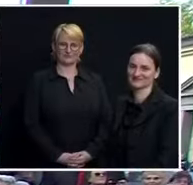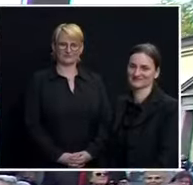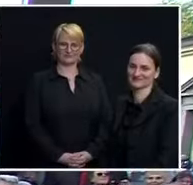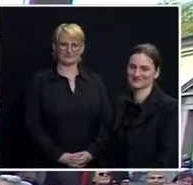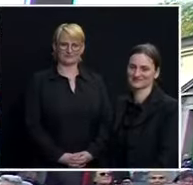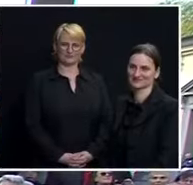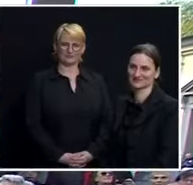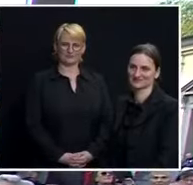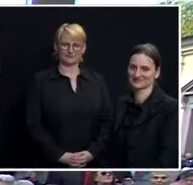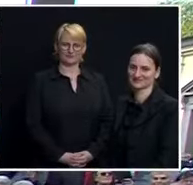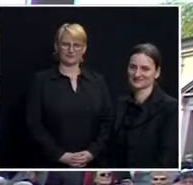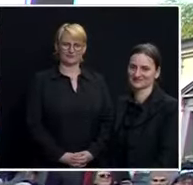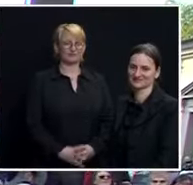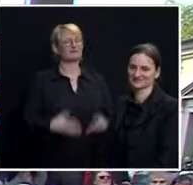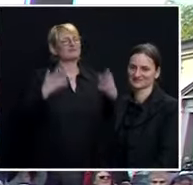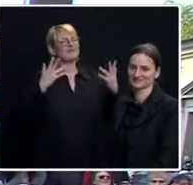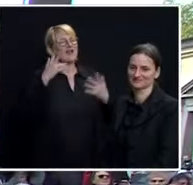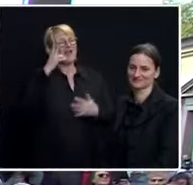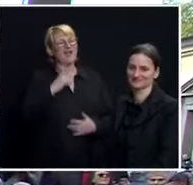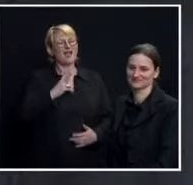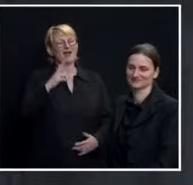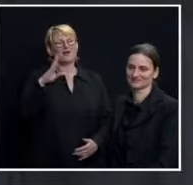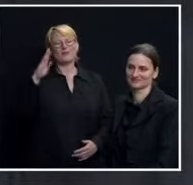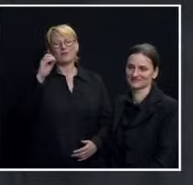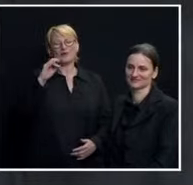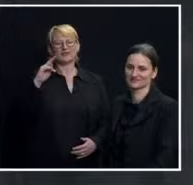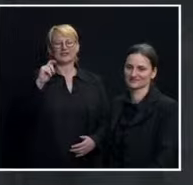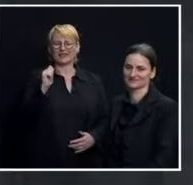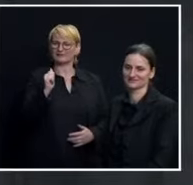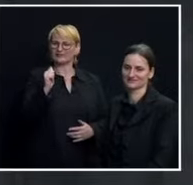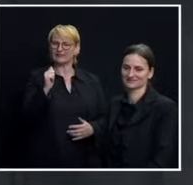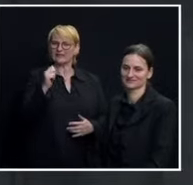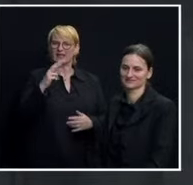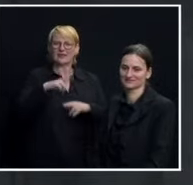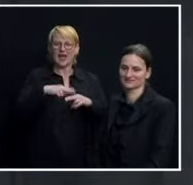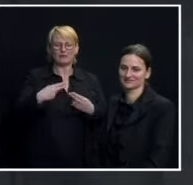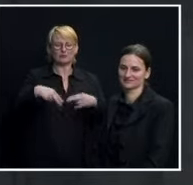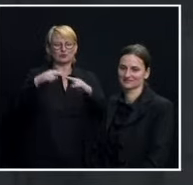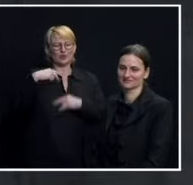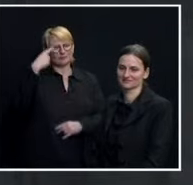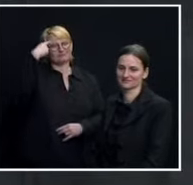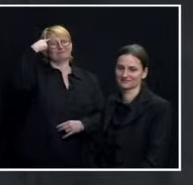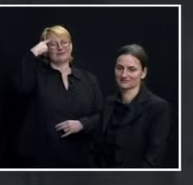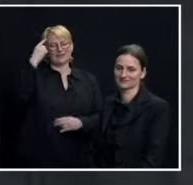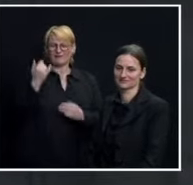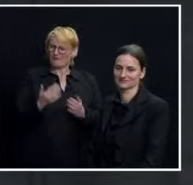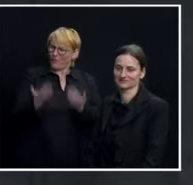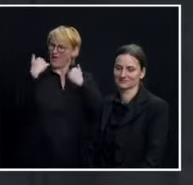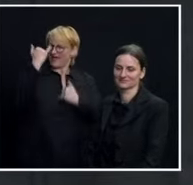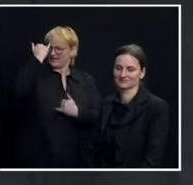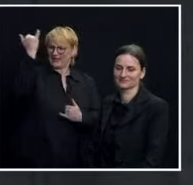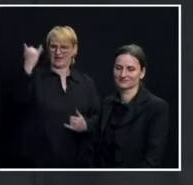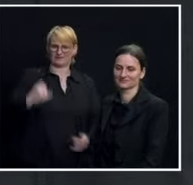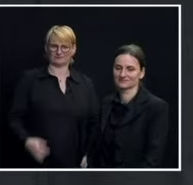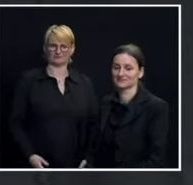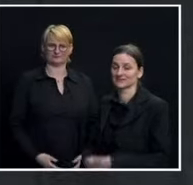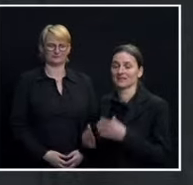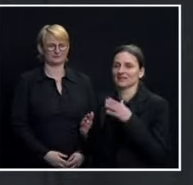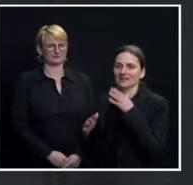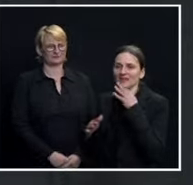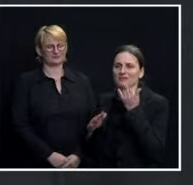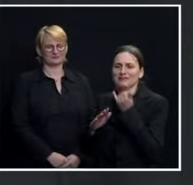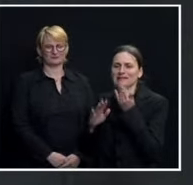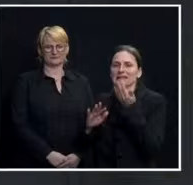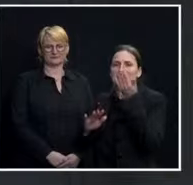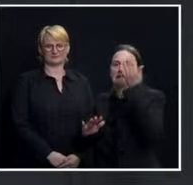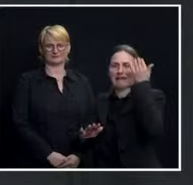Herr Bönte, wie ist die Idee für die Rückkehr der Namen entstanden? Das ist so ein Prozess, der einige Jahre eigentlich so